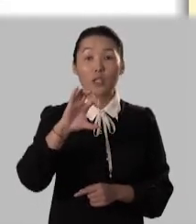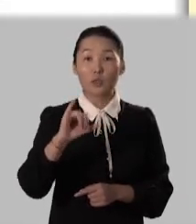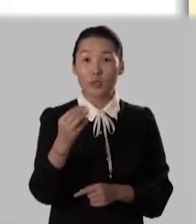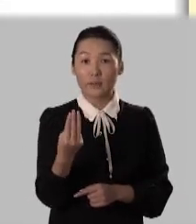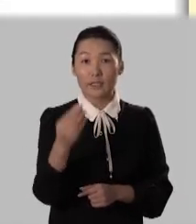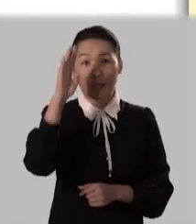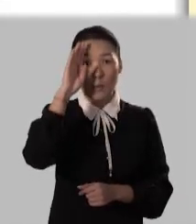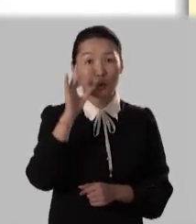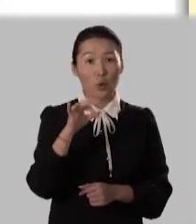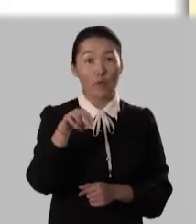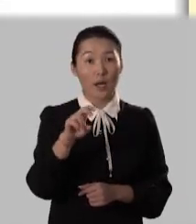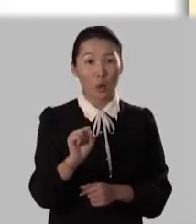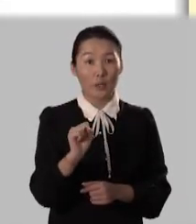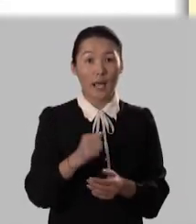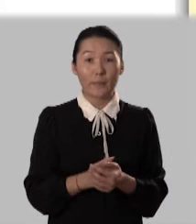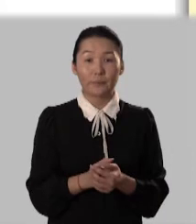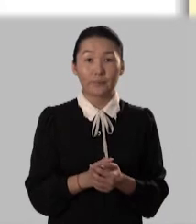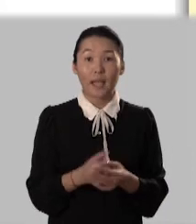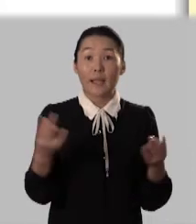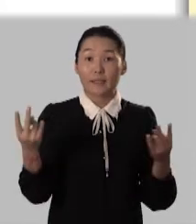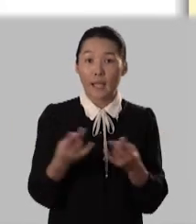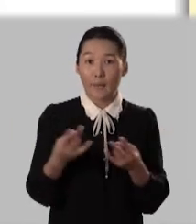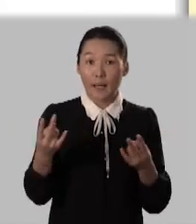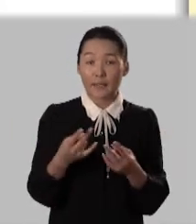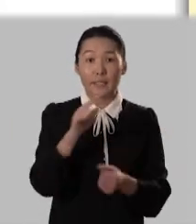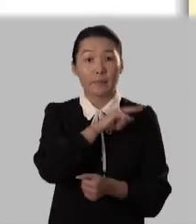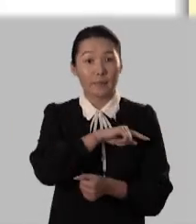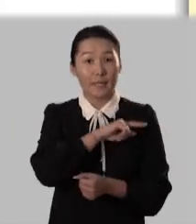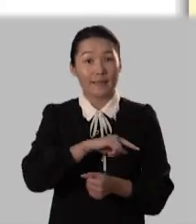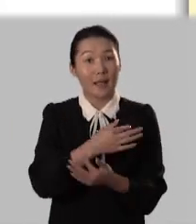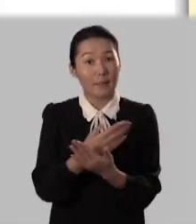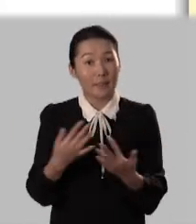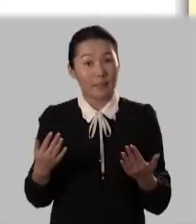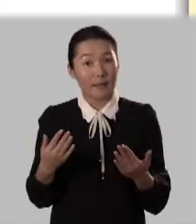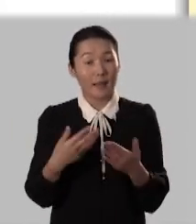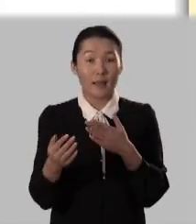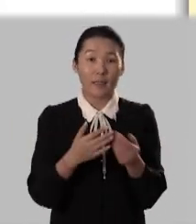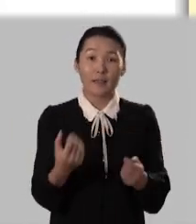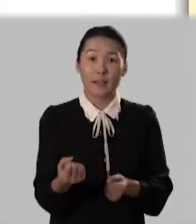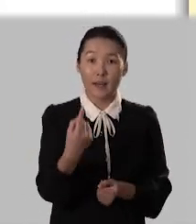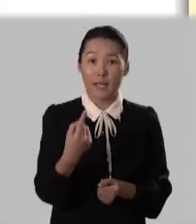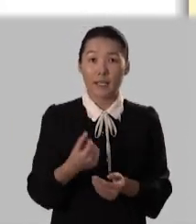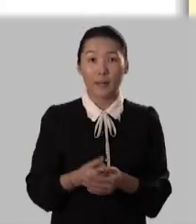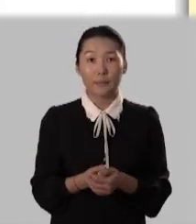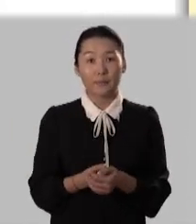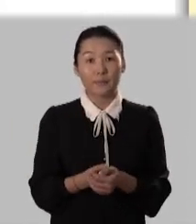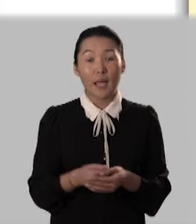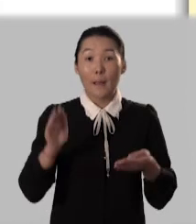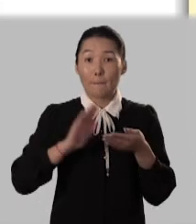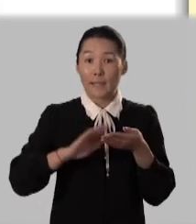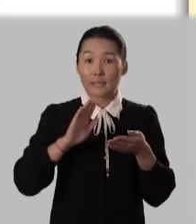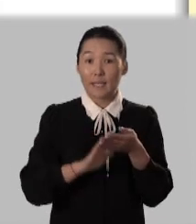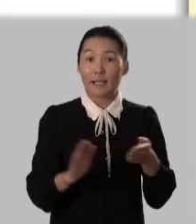рода необходимый признак предмета или явления постоянная